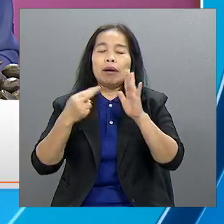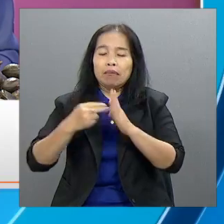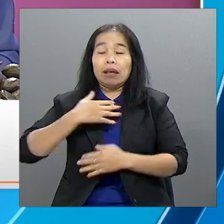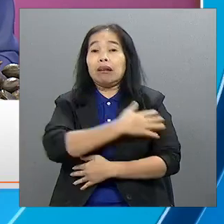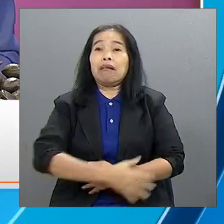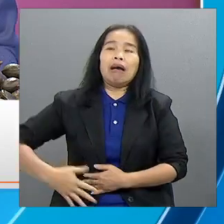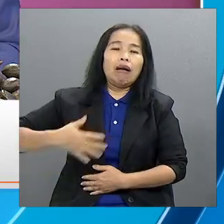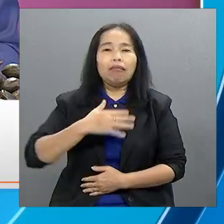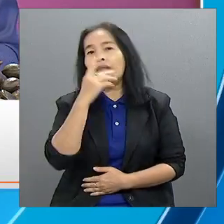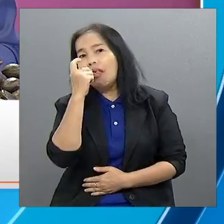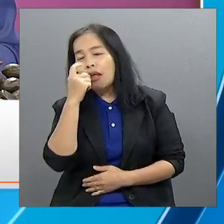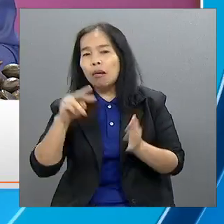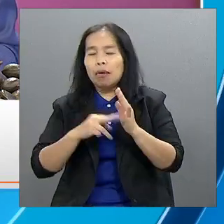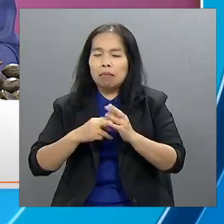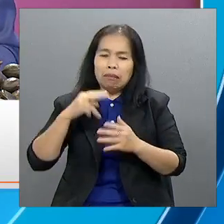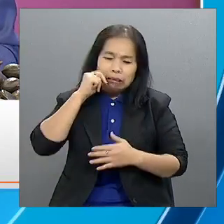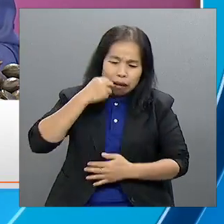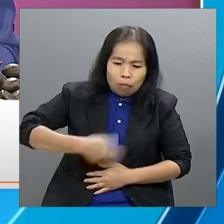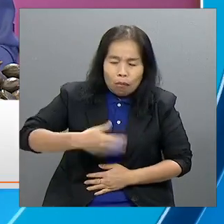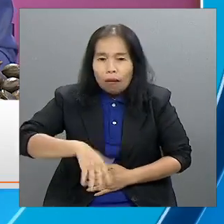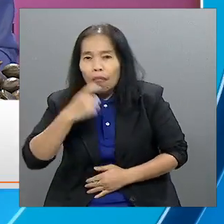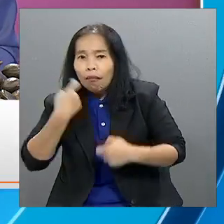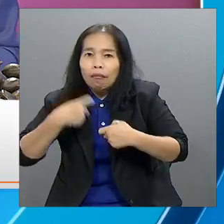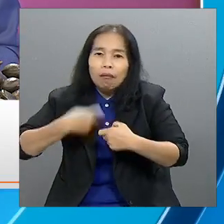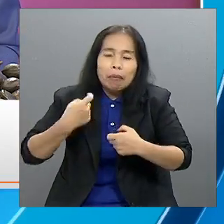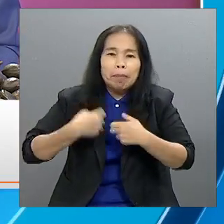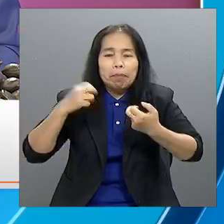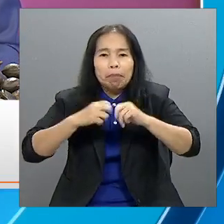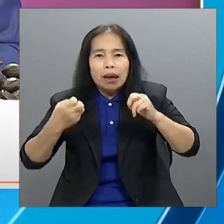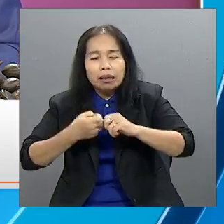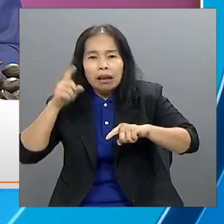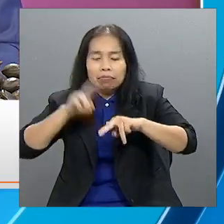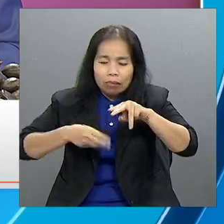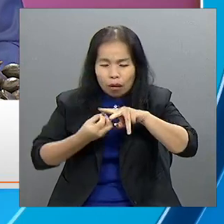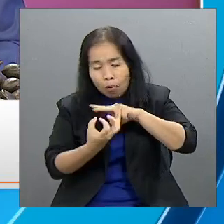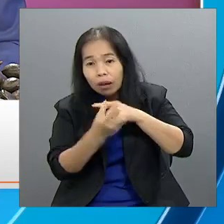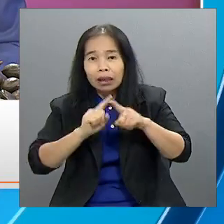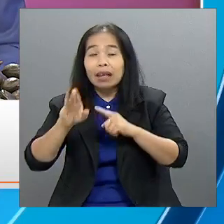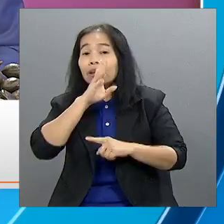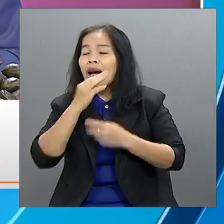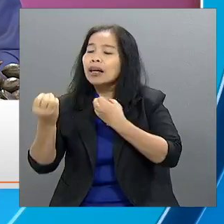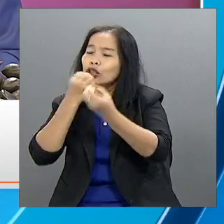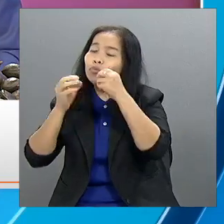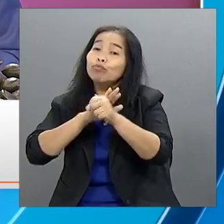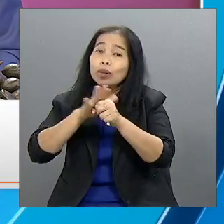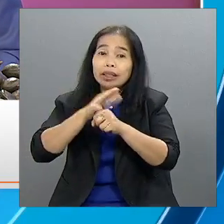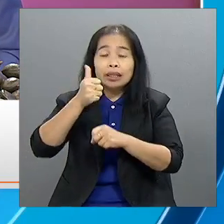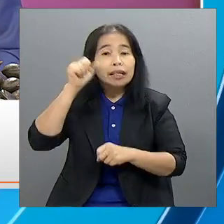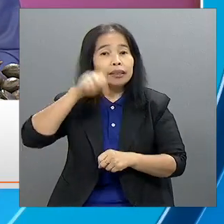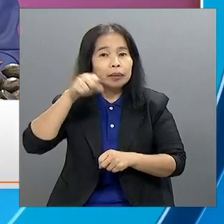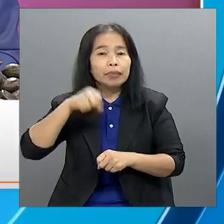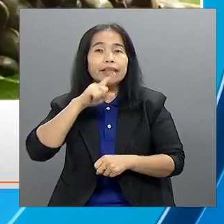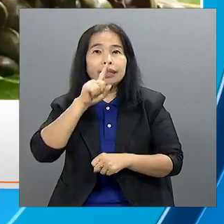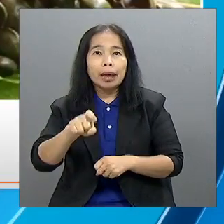ออกไม่ทันอย่างที่คุณหมอบอกเมื่อสักครู่นี้แต่ถ้ากินแบบพอดีเนี่ยก็จะไม่มีอะไรน่ากังวลใช่ไหมฮะ ครับ